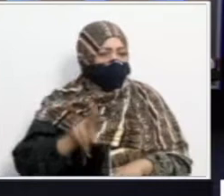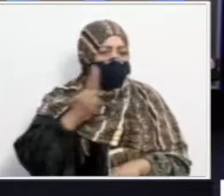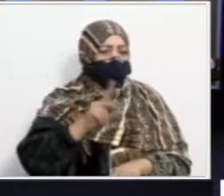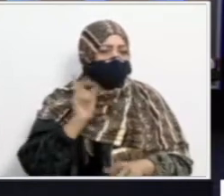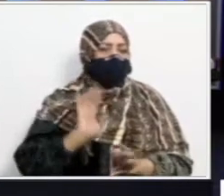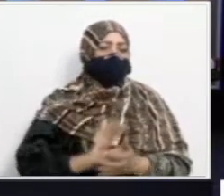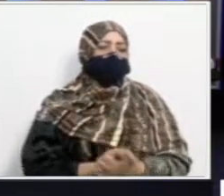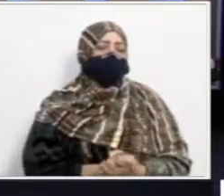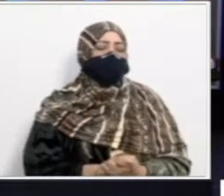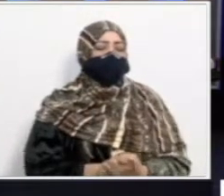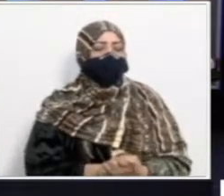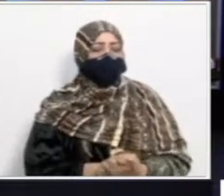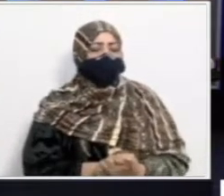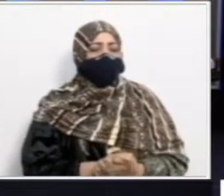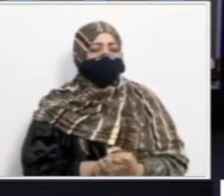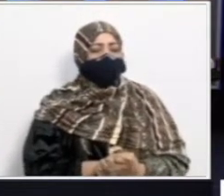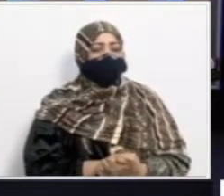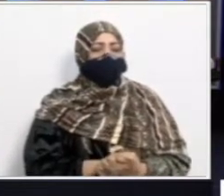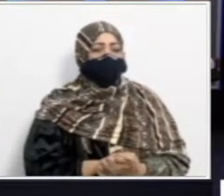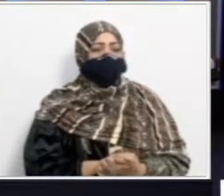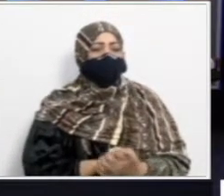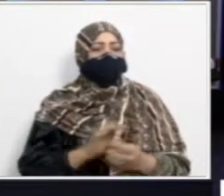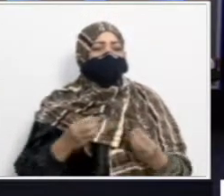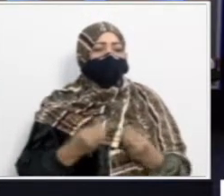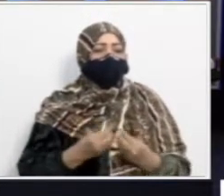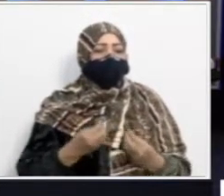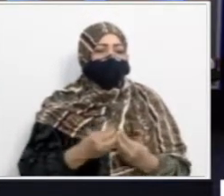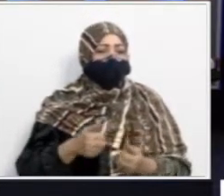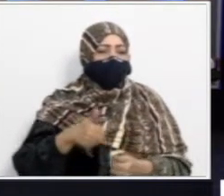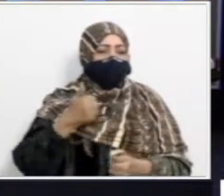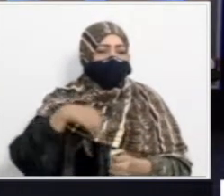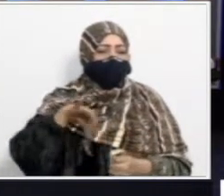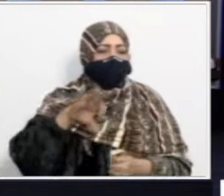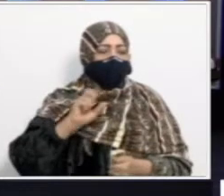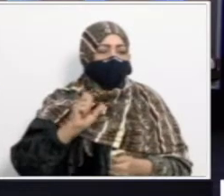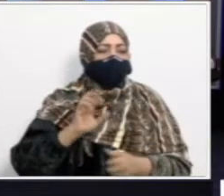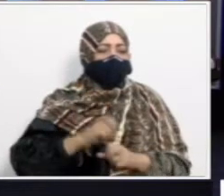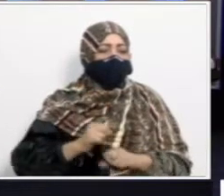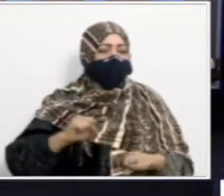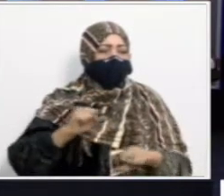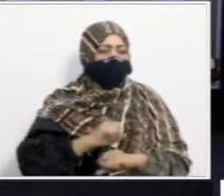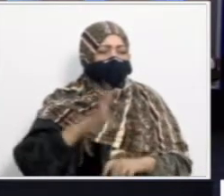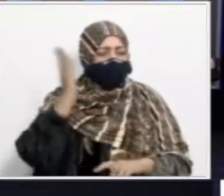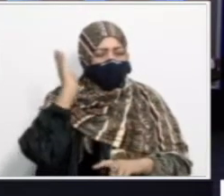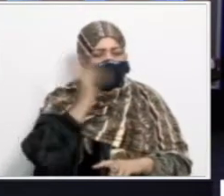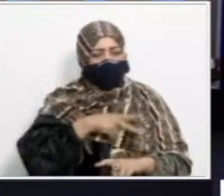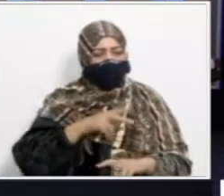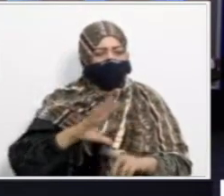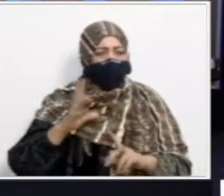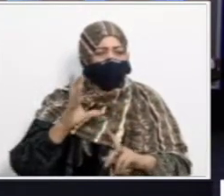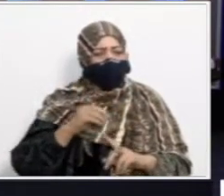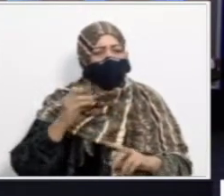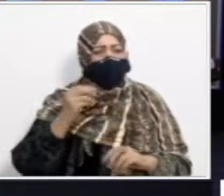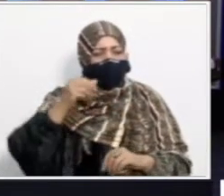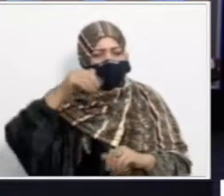معنا الأخ إسماعيل من مزدة. أهلا بك يا شيخ، شنو عارف بقى. الله يبارك فيك يا أخ إسماعيل، تفضل. يا شيخ يقول أن